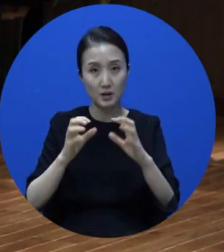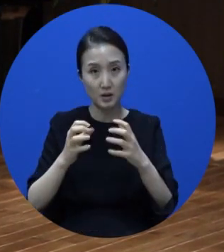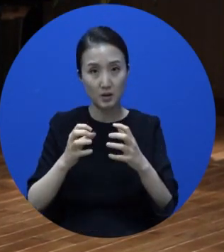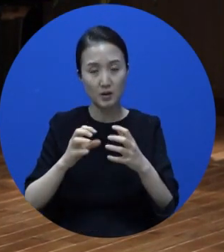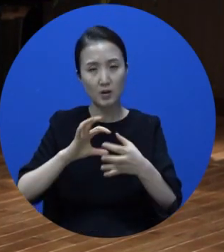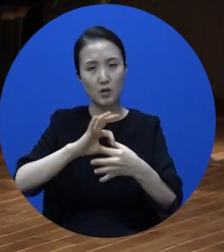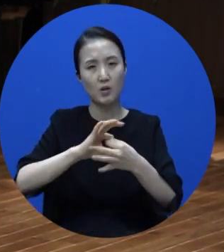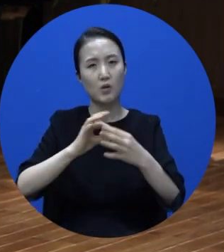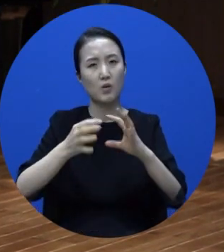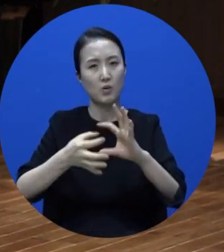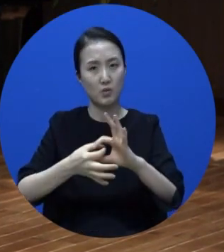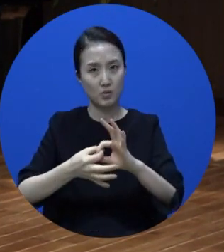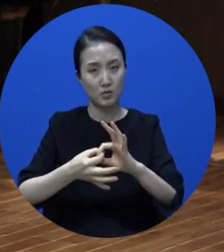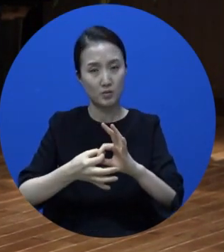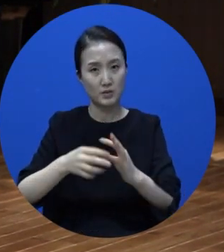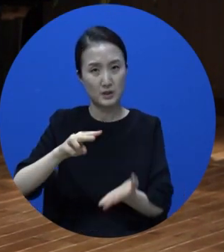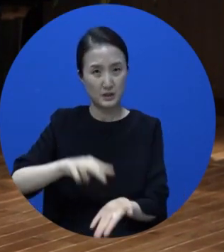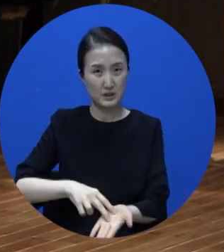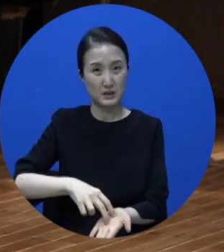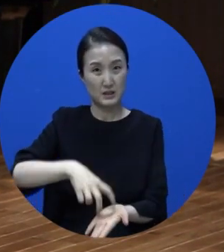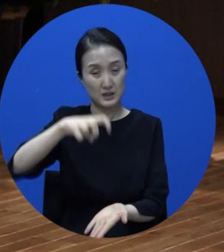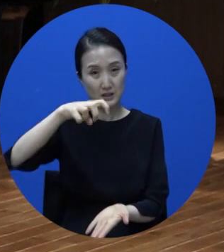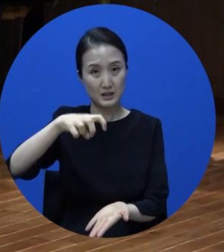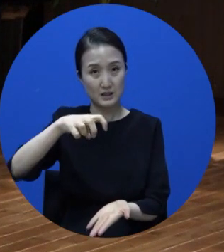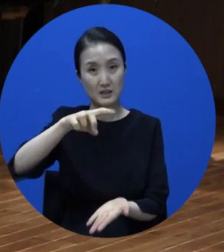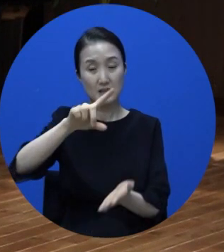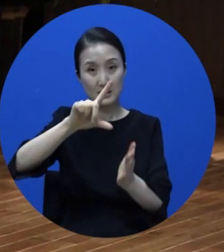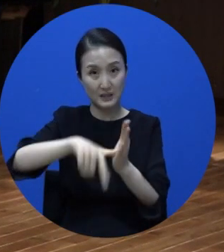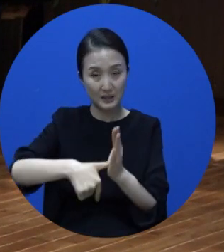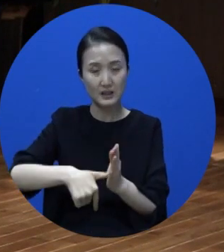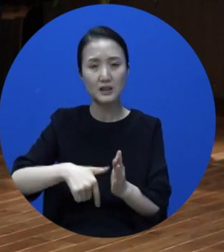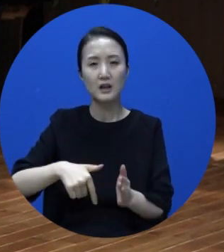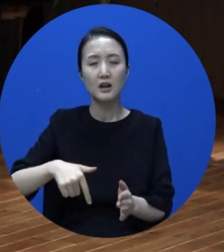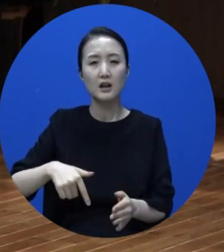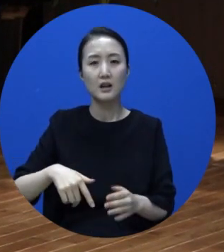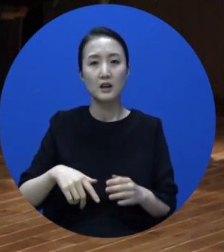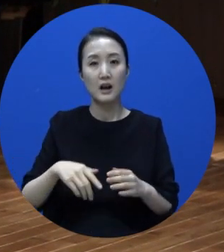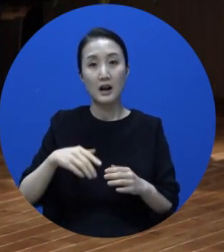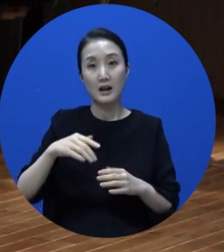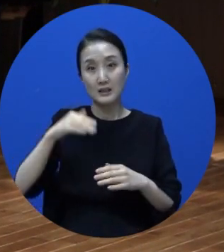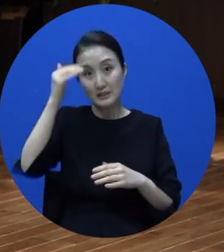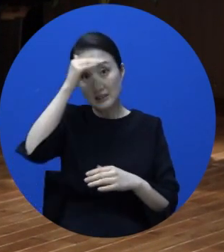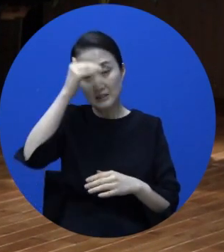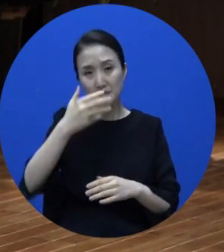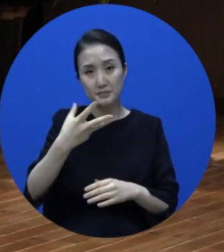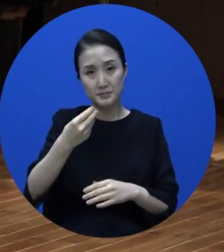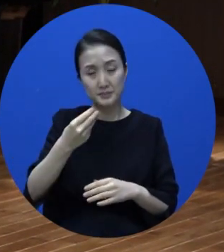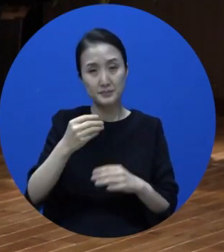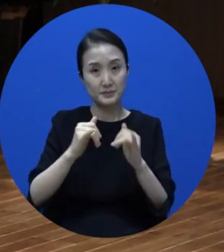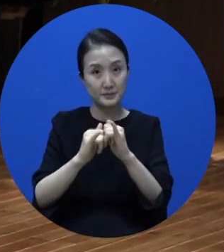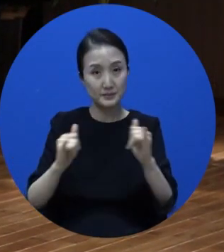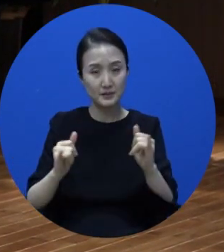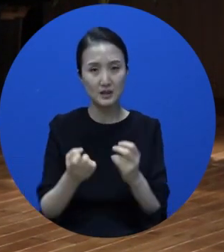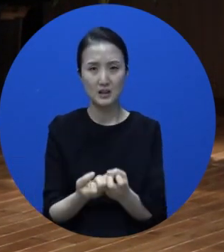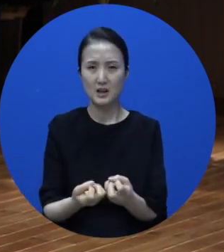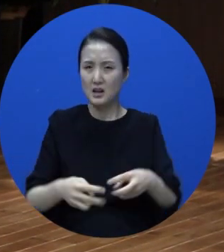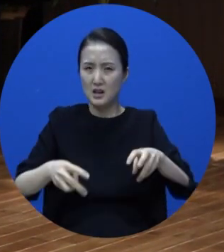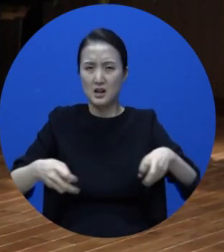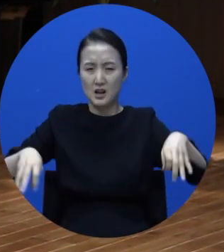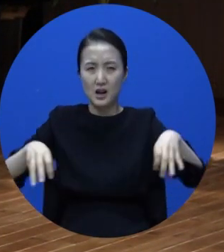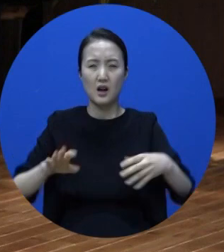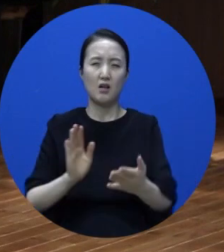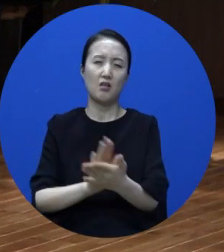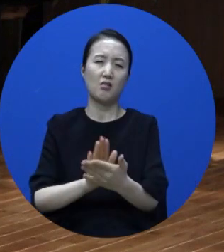이 멕시코 올림픽 경기장의 8만명의 관중이 일제의 일어납니다 기립